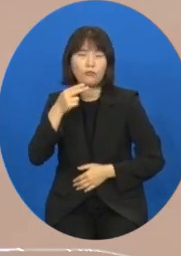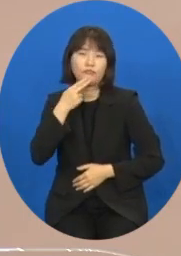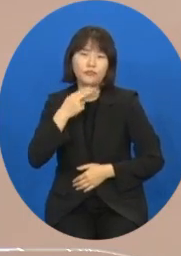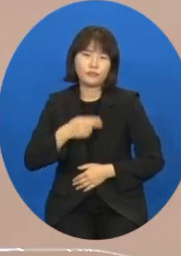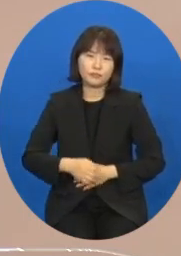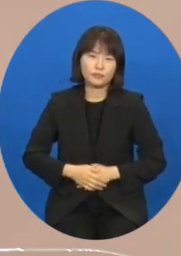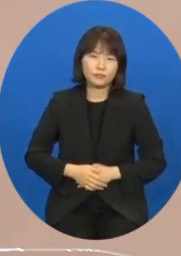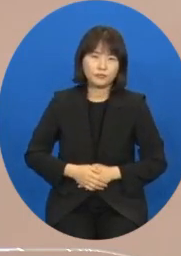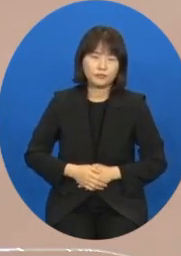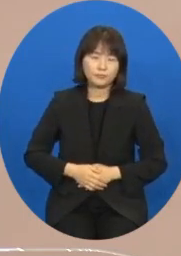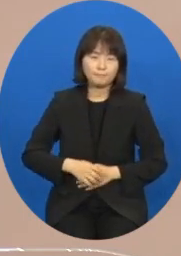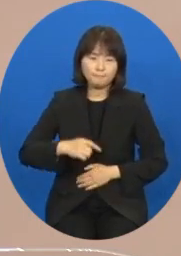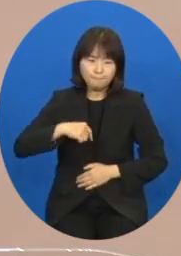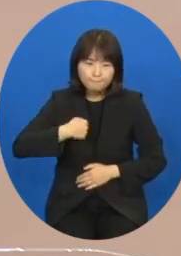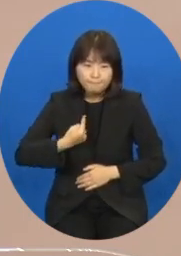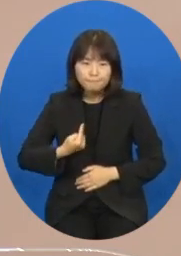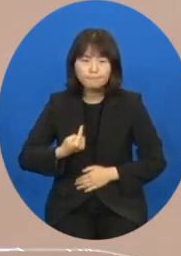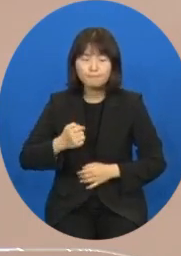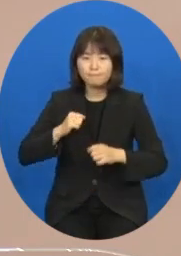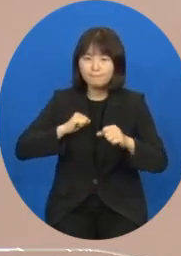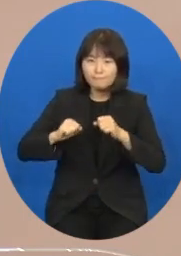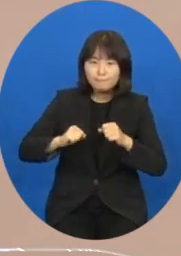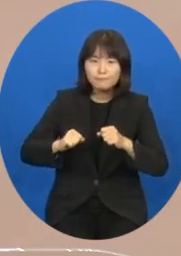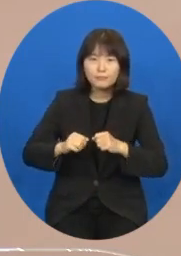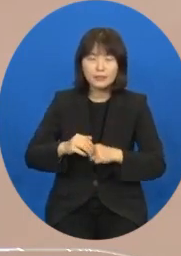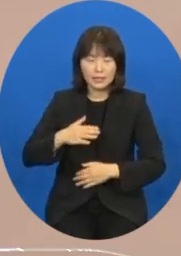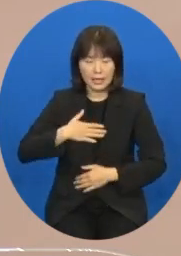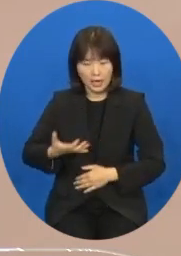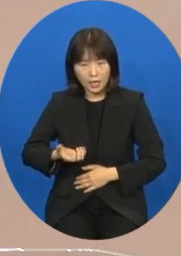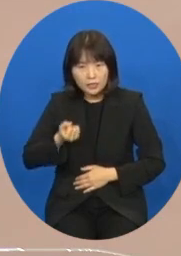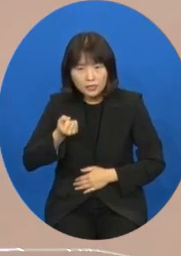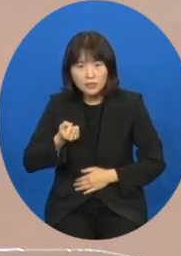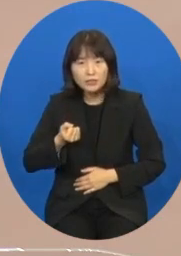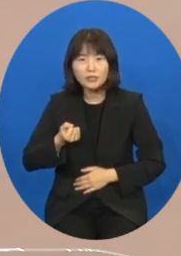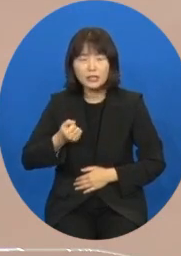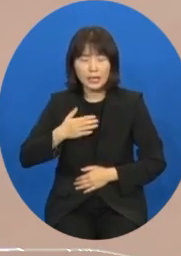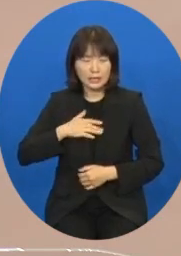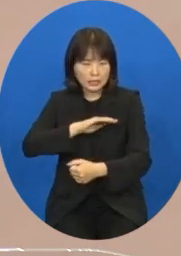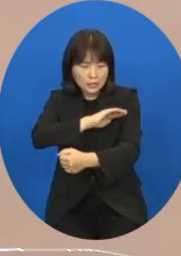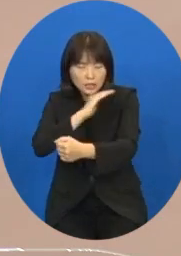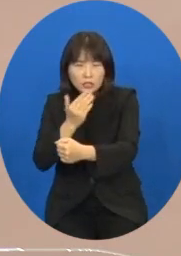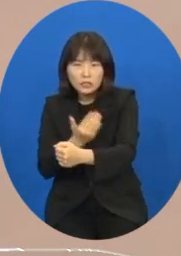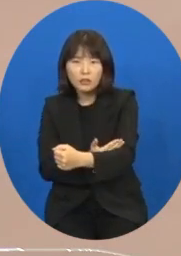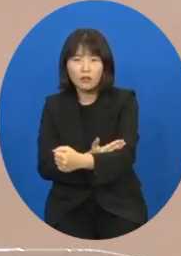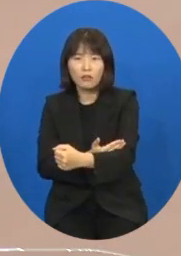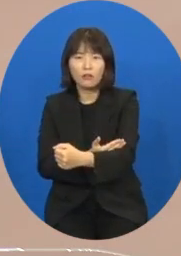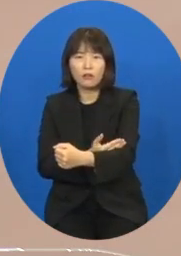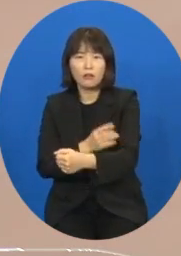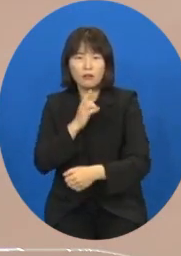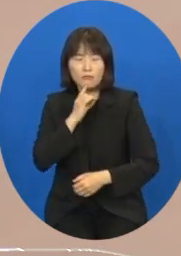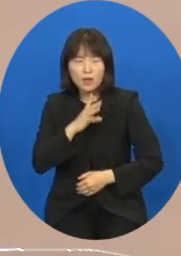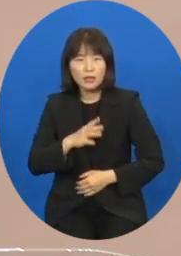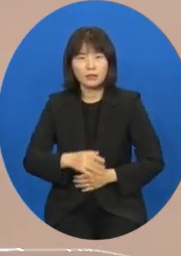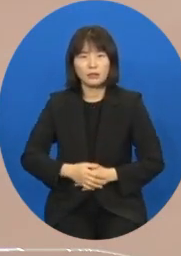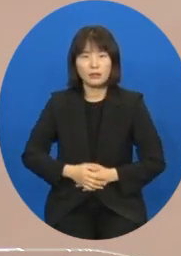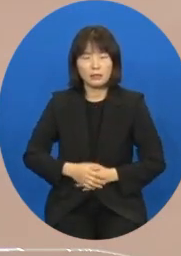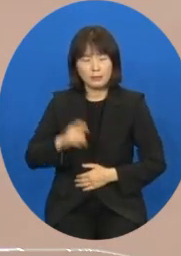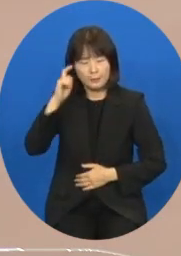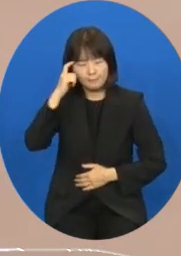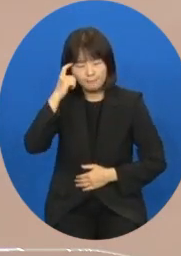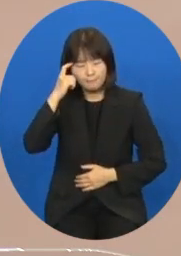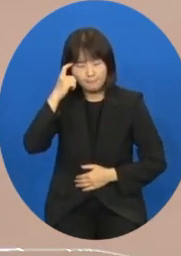그냥 자기가 할 수 있는 거, 자기가 가지고 있는 거, 자기 능력만 오로지 그것만